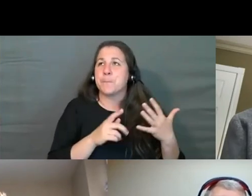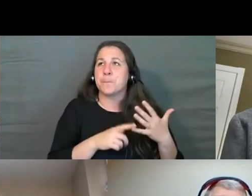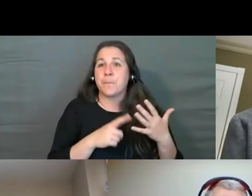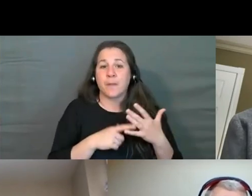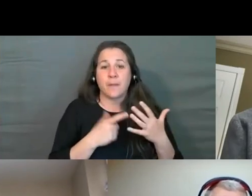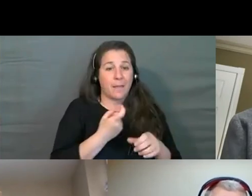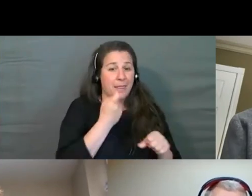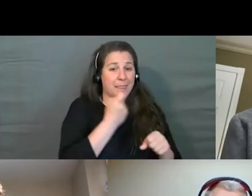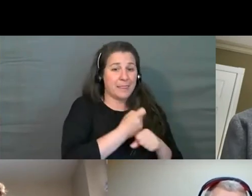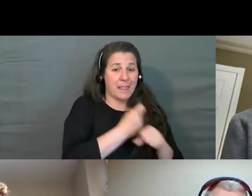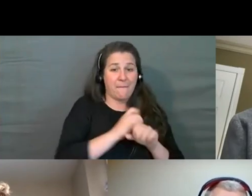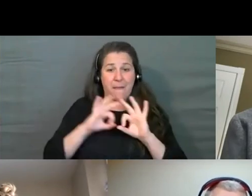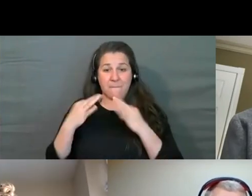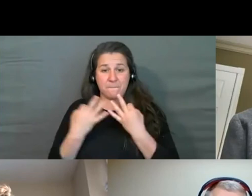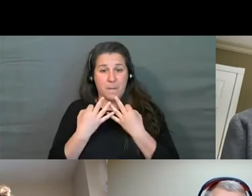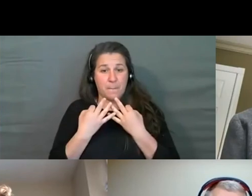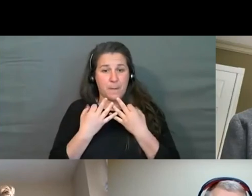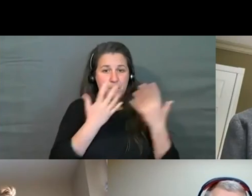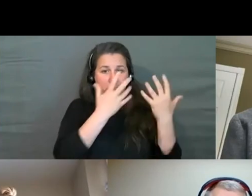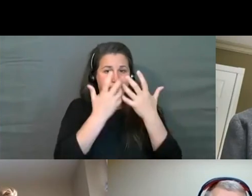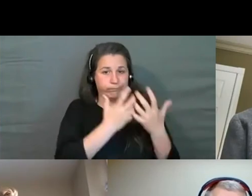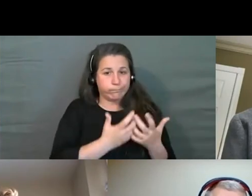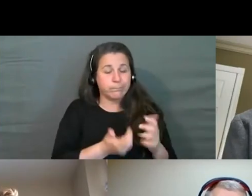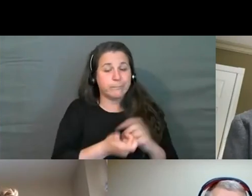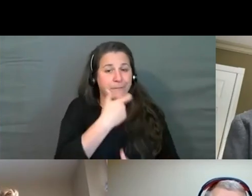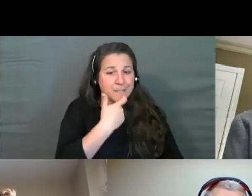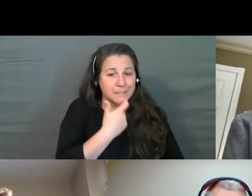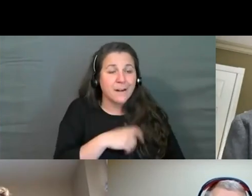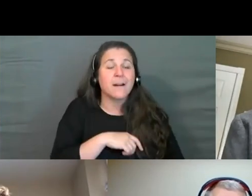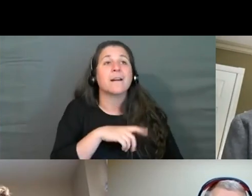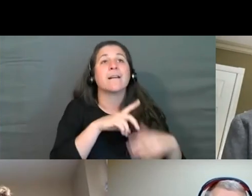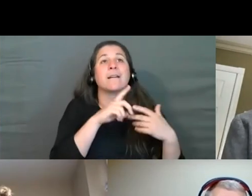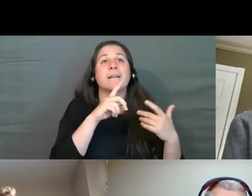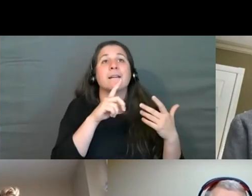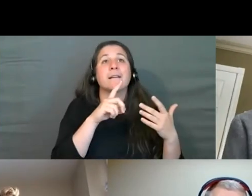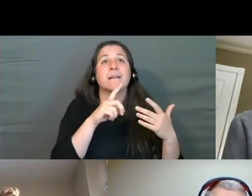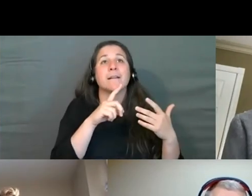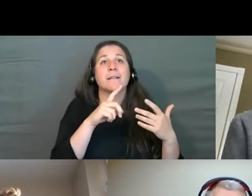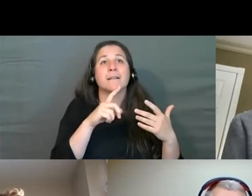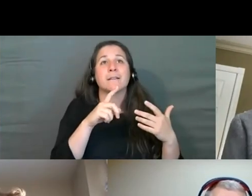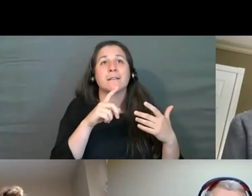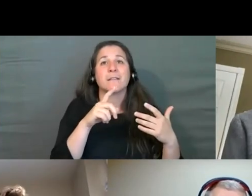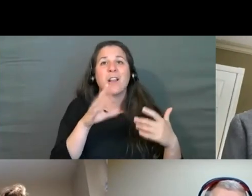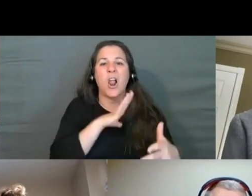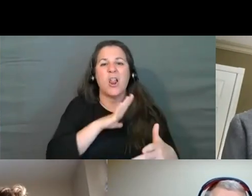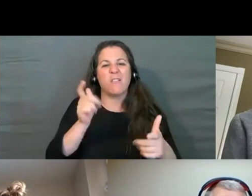conciliation vie de famille et professionnelle peut-être plus facile, qu'on peut contourner les barrières architecturales, meilleure qualité de vie en